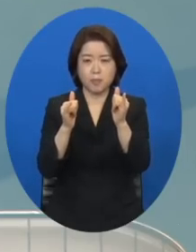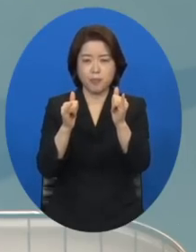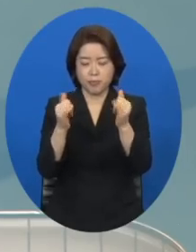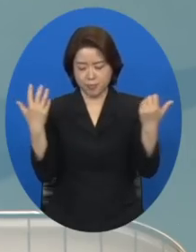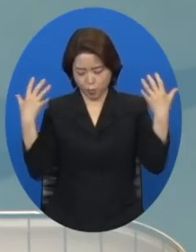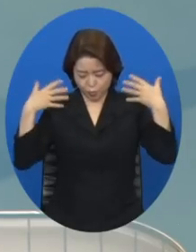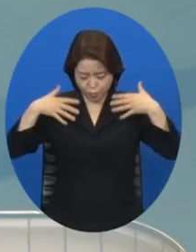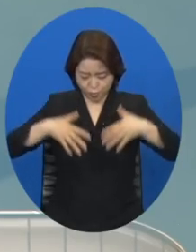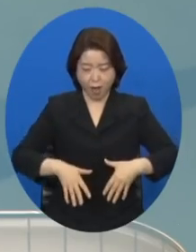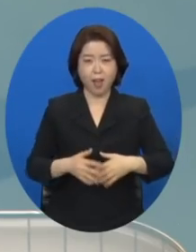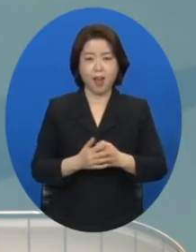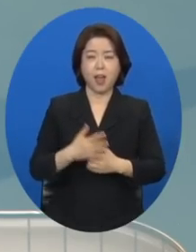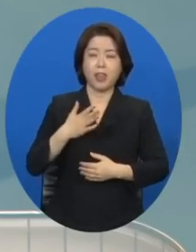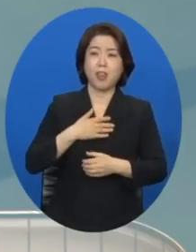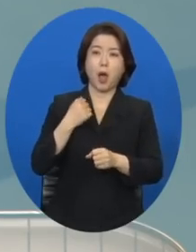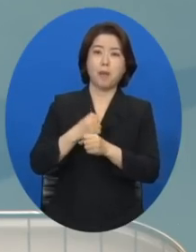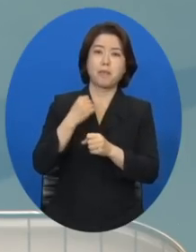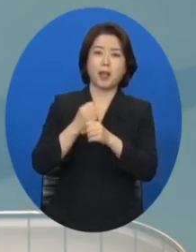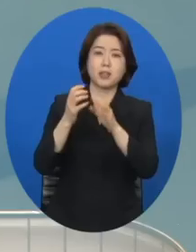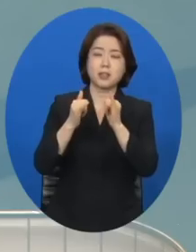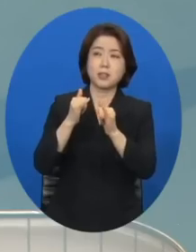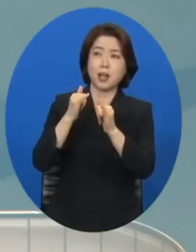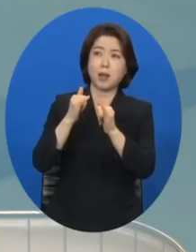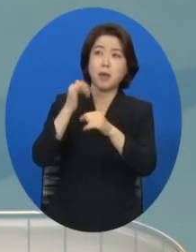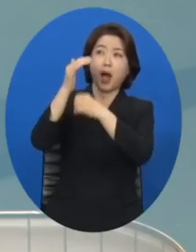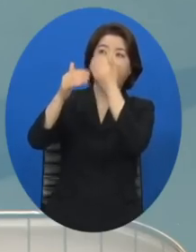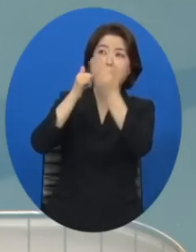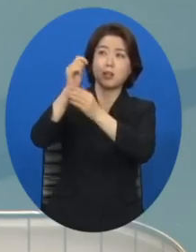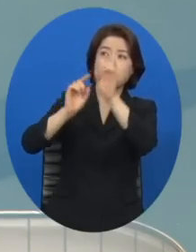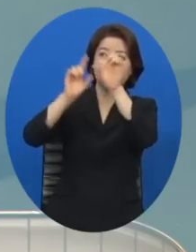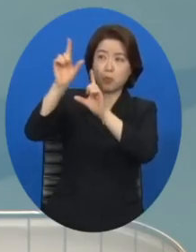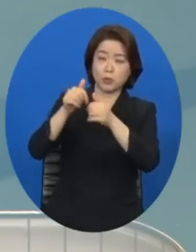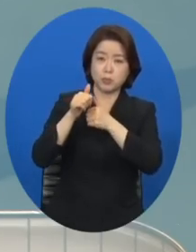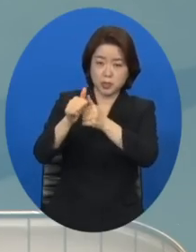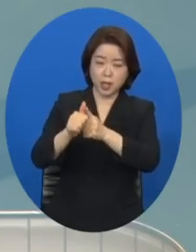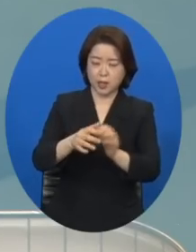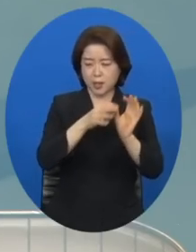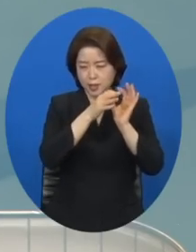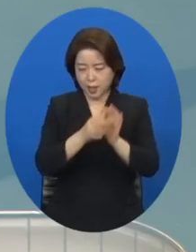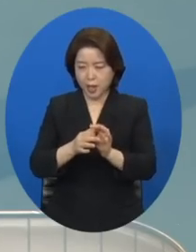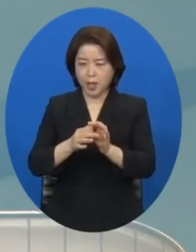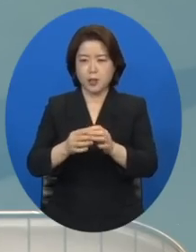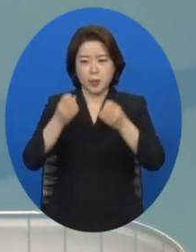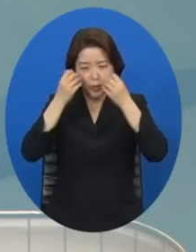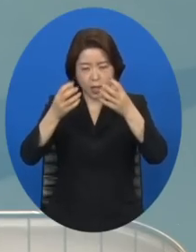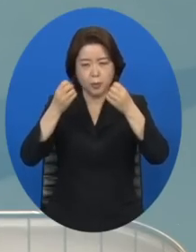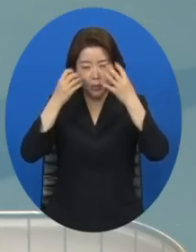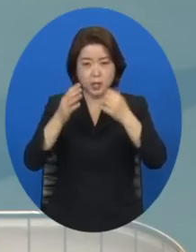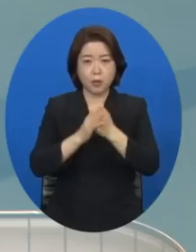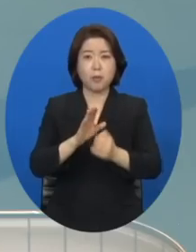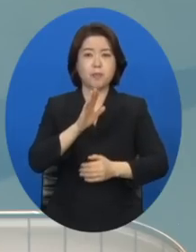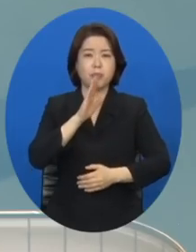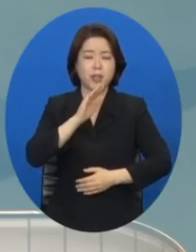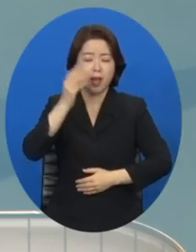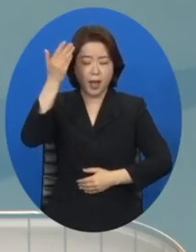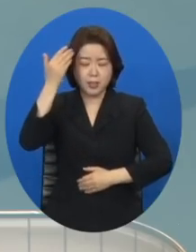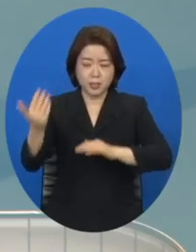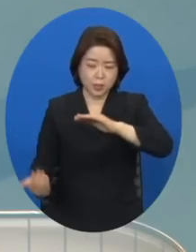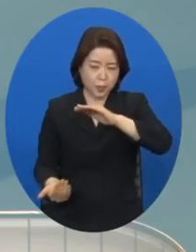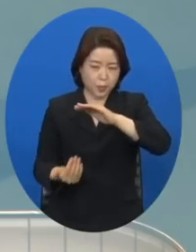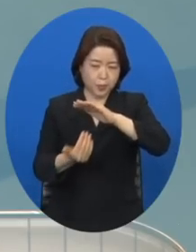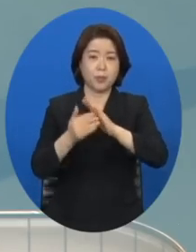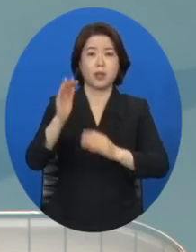자기를 창조하신 분이 형상을 따라 끊임없이 새로워져서 참 지식에 이르게